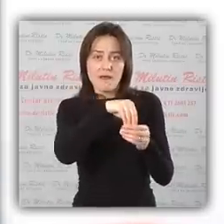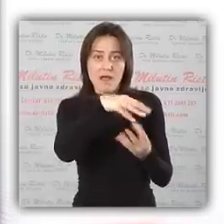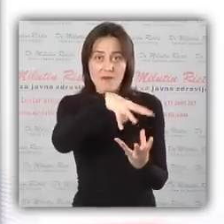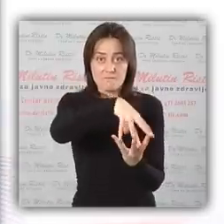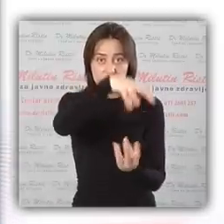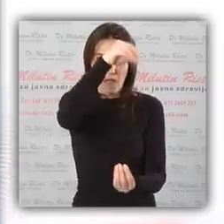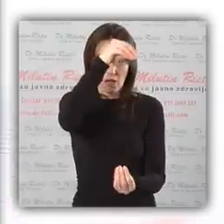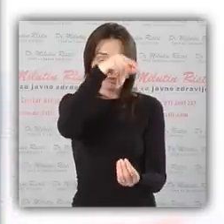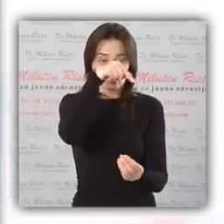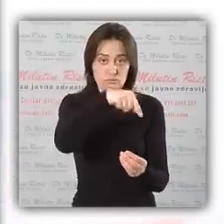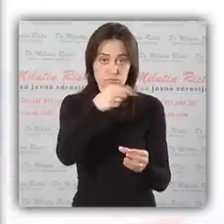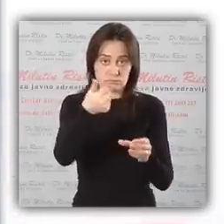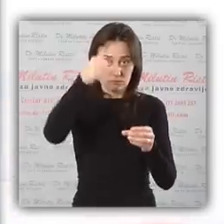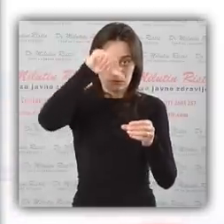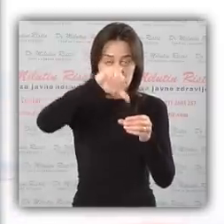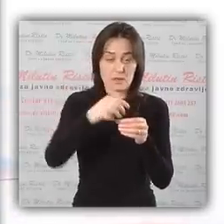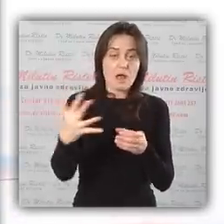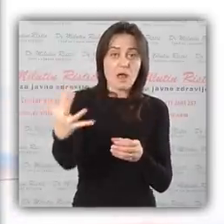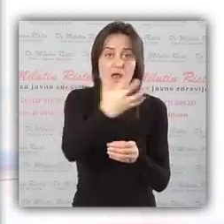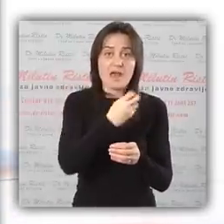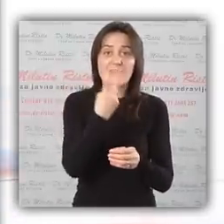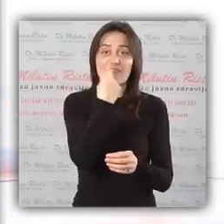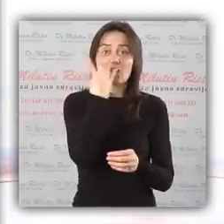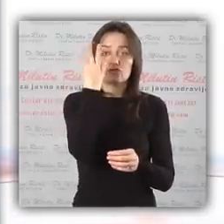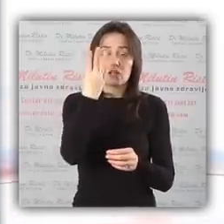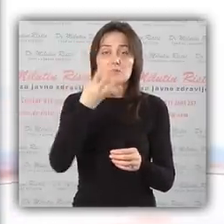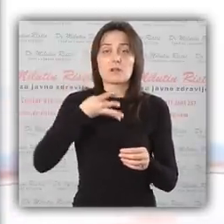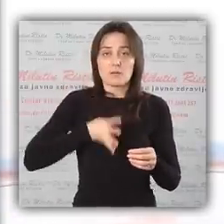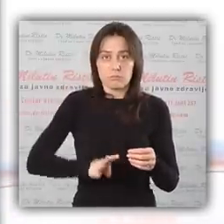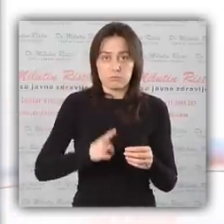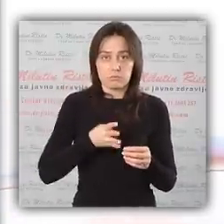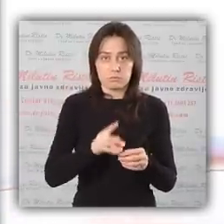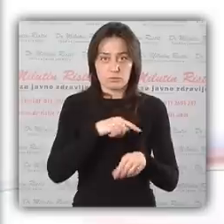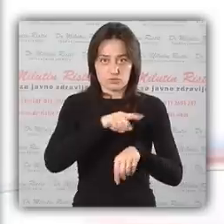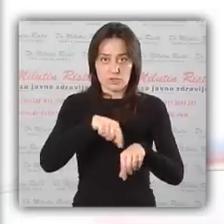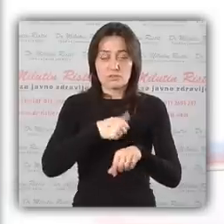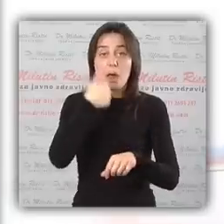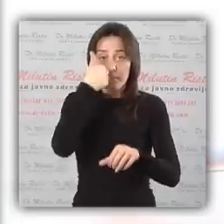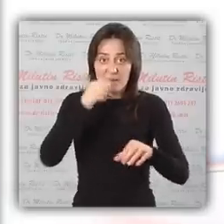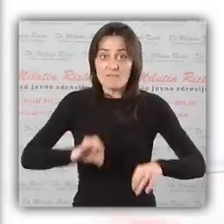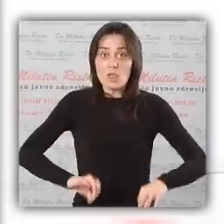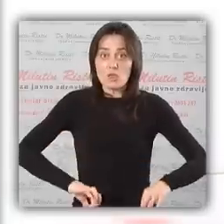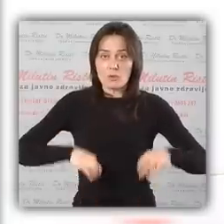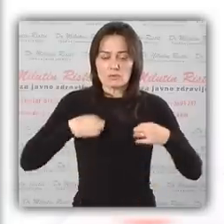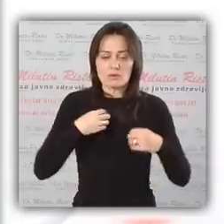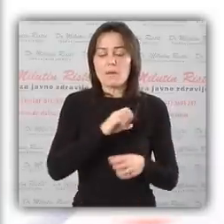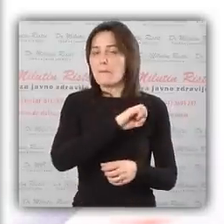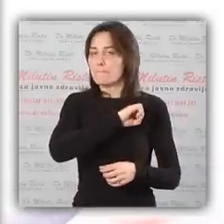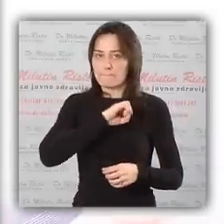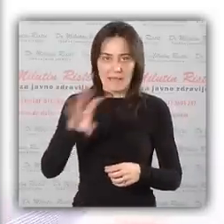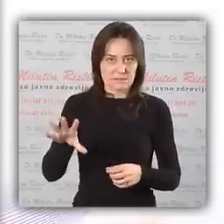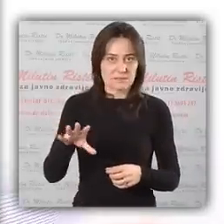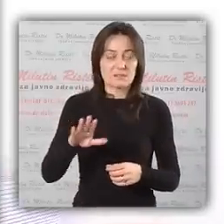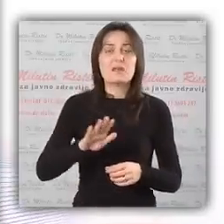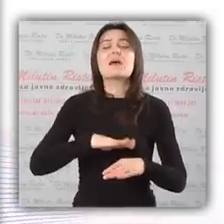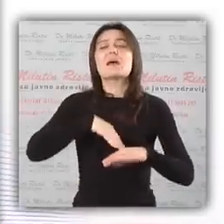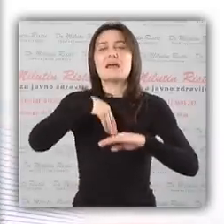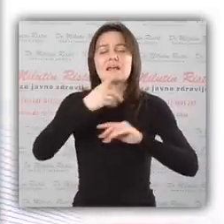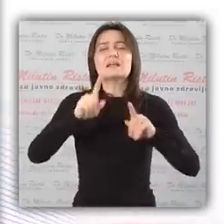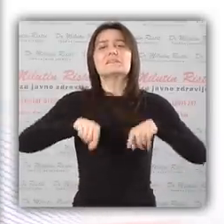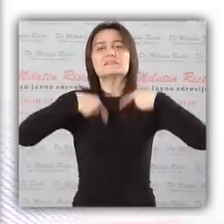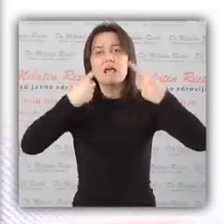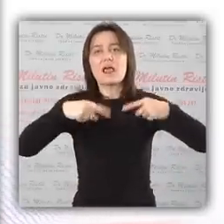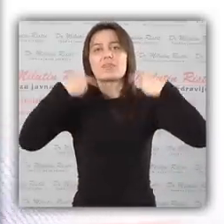ćete staviti u flašu koju ćete sakupljati 24-časovni urin. Prvi jutarnji urin